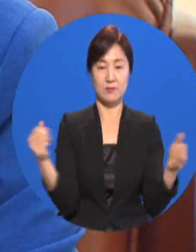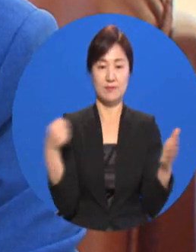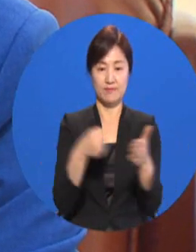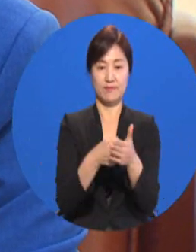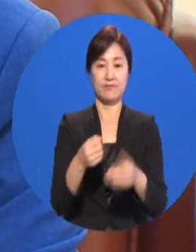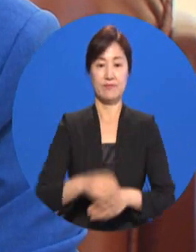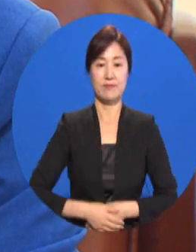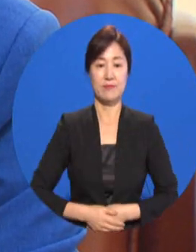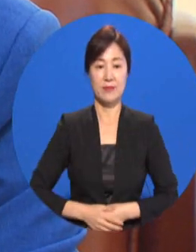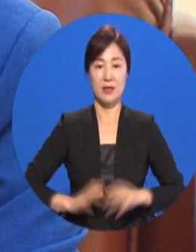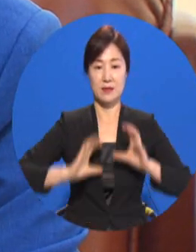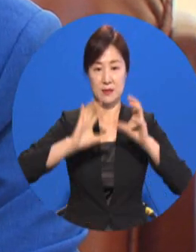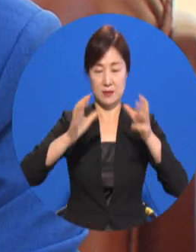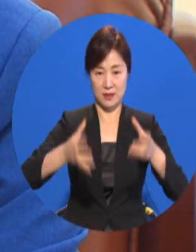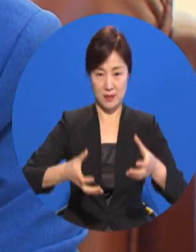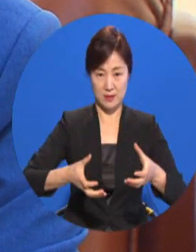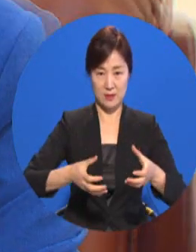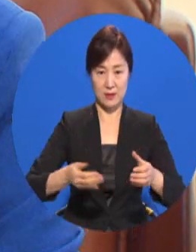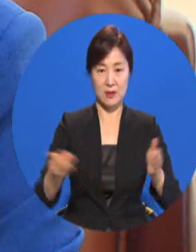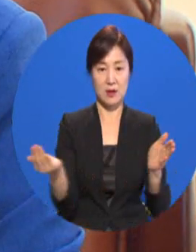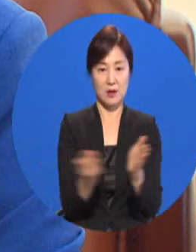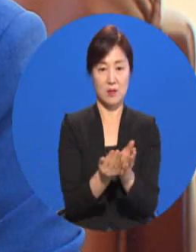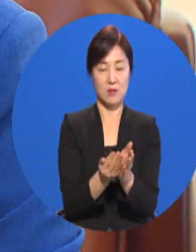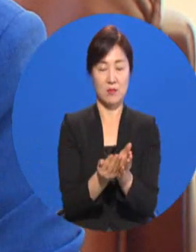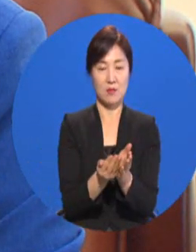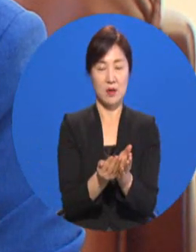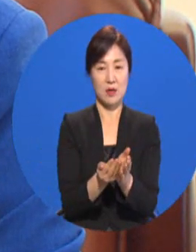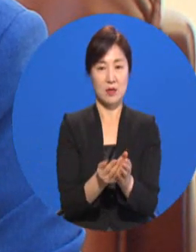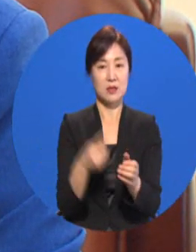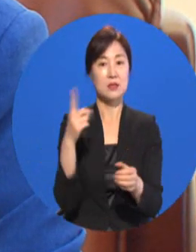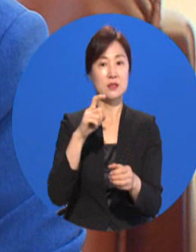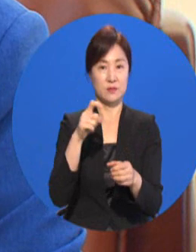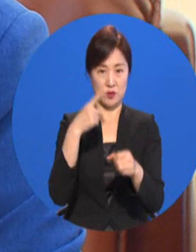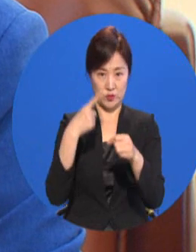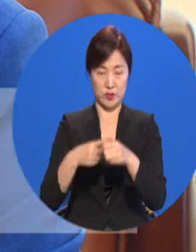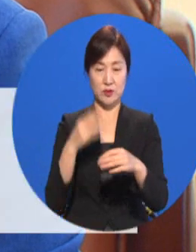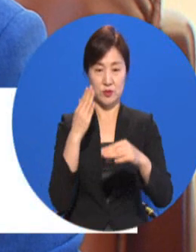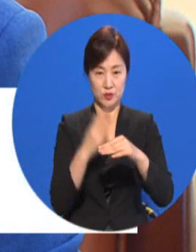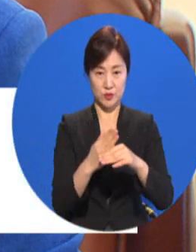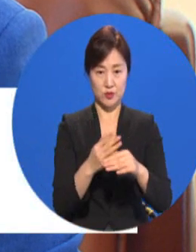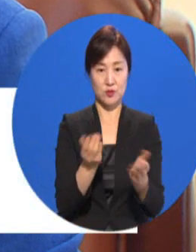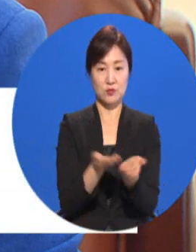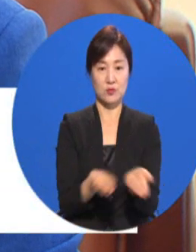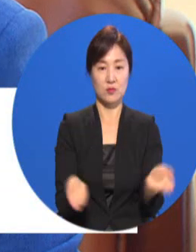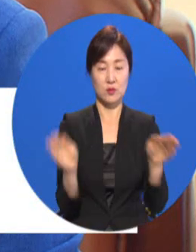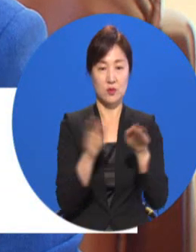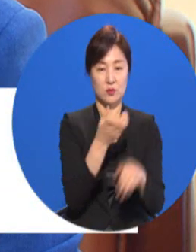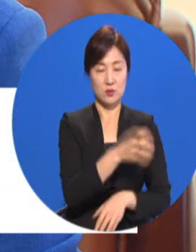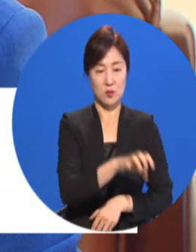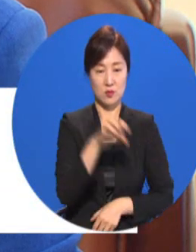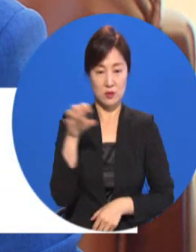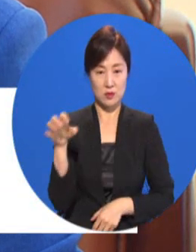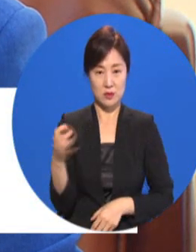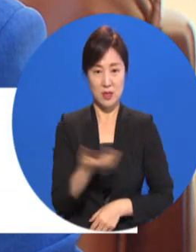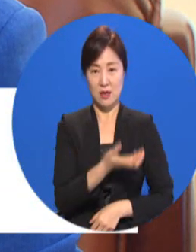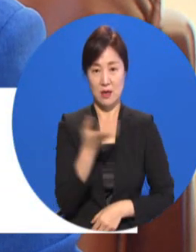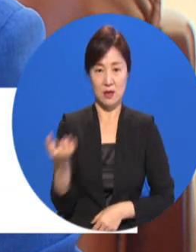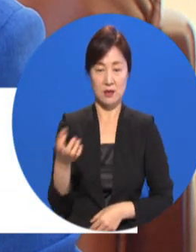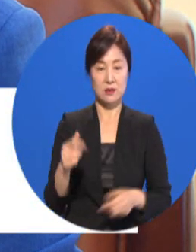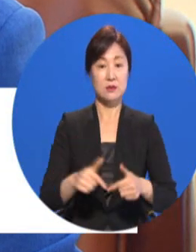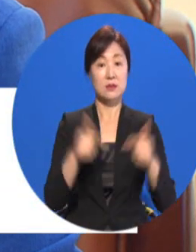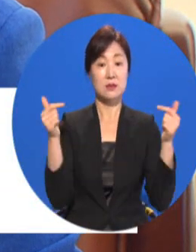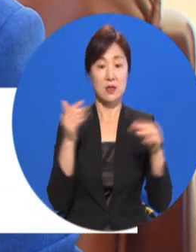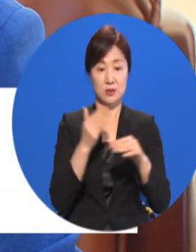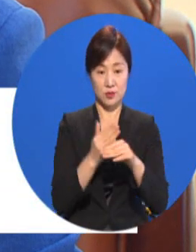수녀 있어서 12 리즈를 기록하고 있는데요 처음 물동량 임 지속적으로 성장하고 있어서 그래서 앞으로 우리